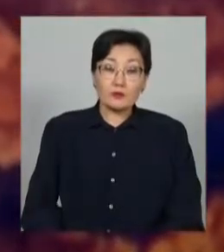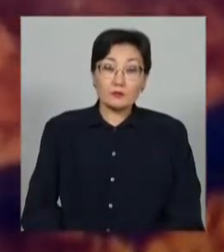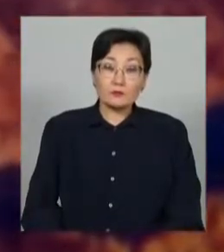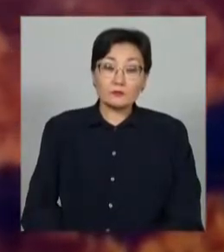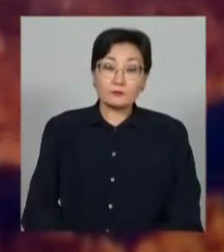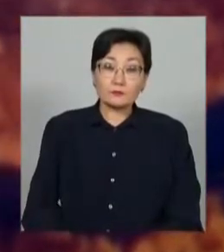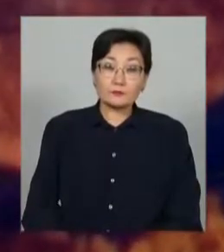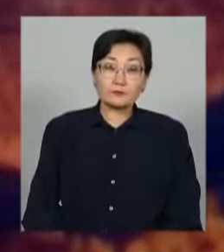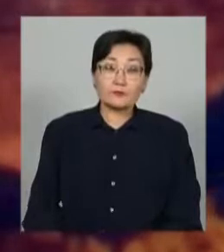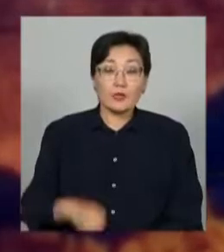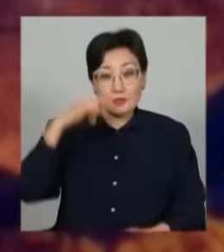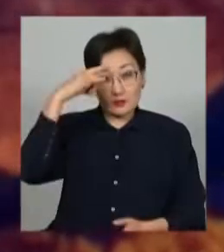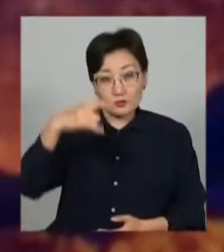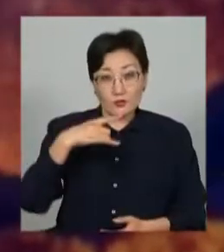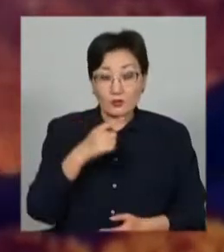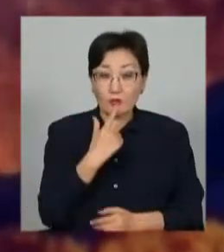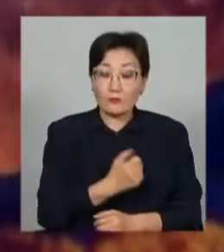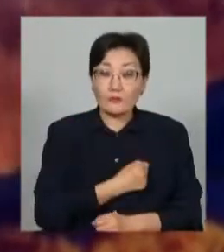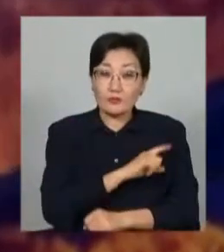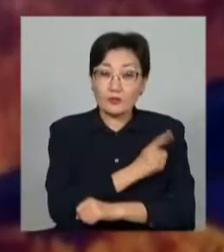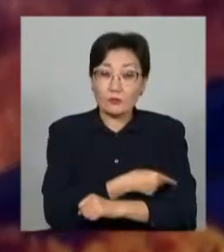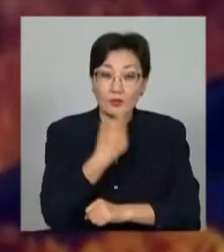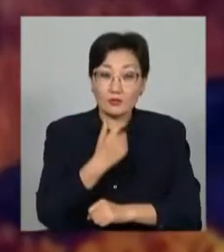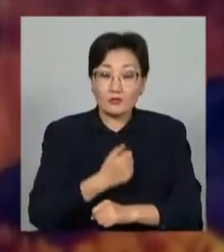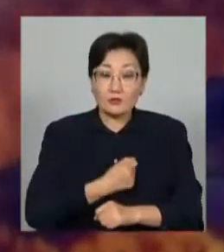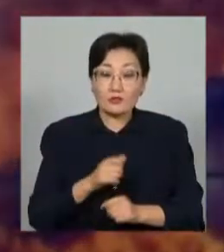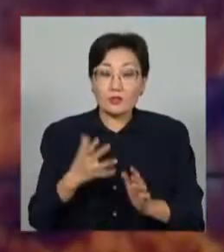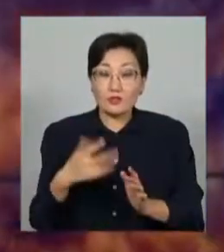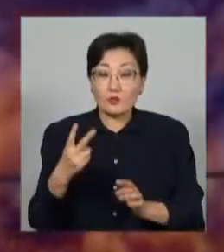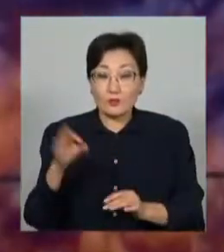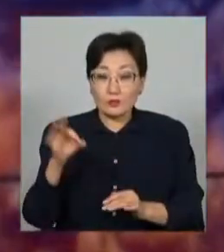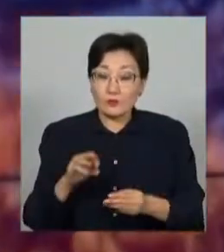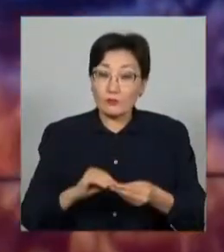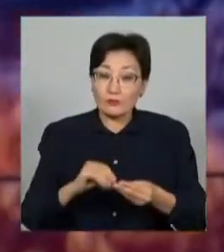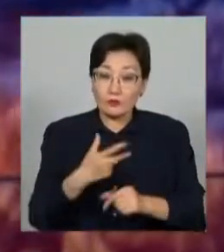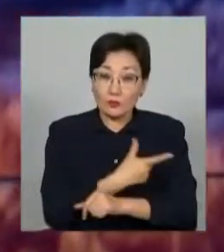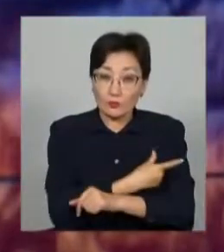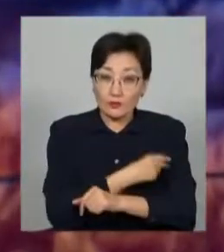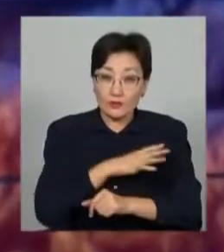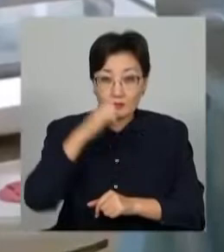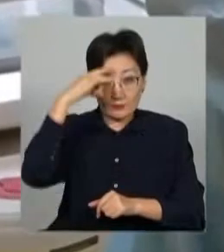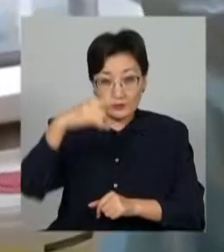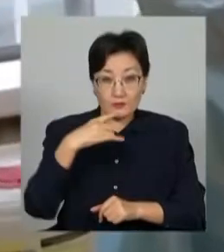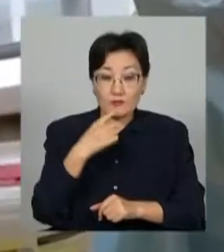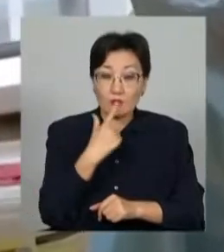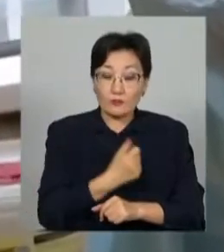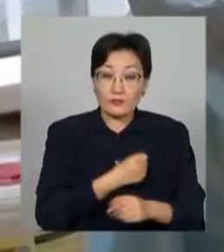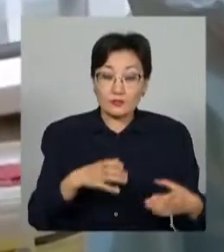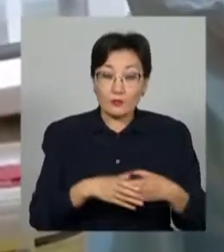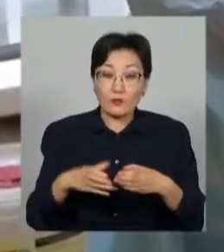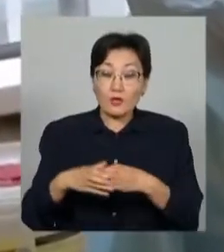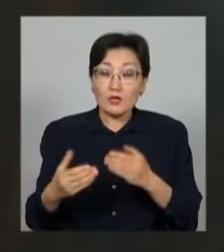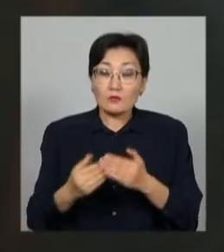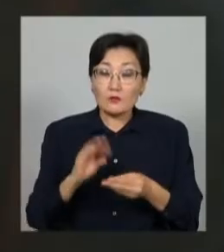Хабарымызды жалғастырамыз. Еліміздің қарулы күштеріндегі әскерлердің 52% ревакциналаудан өтті. Қазақстан әскерінің жеке құрамы қайта екпе